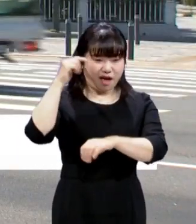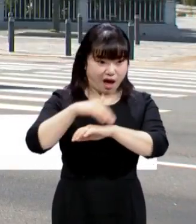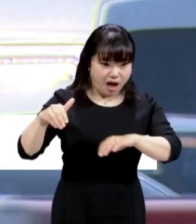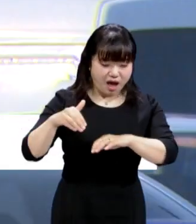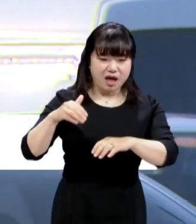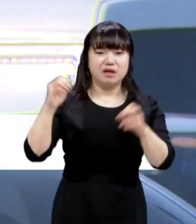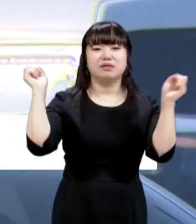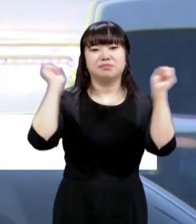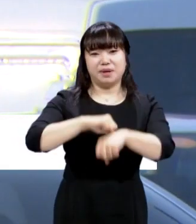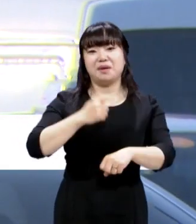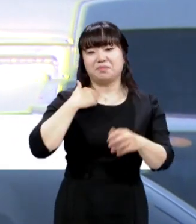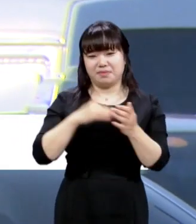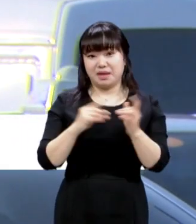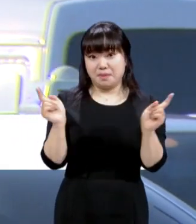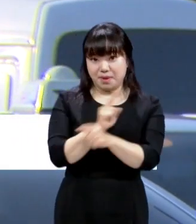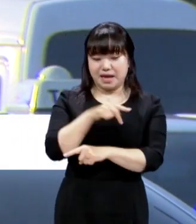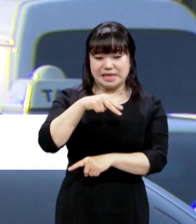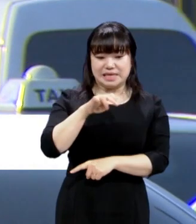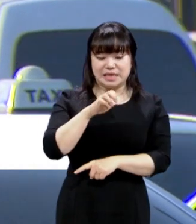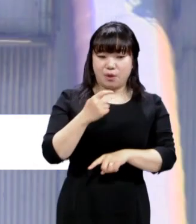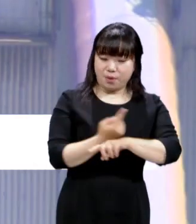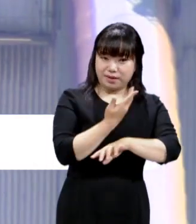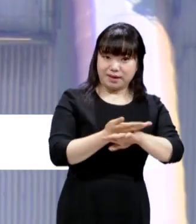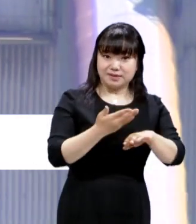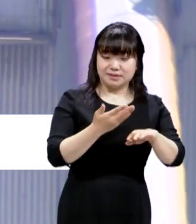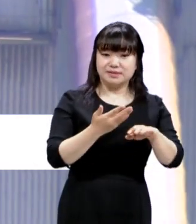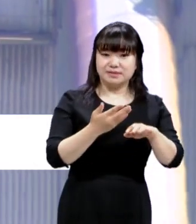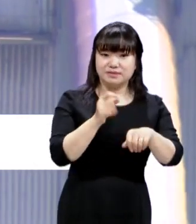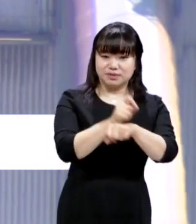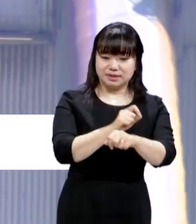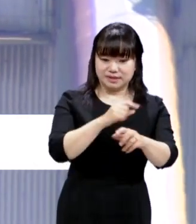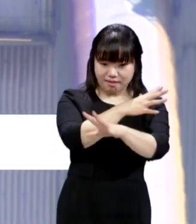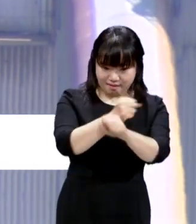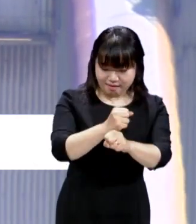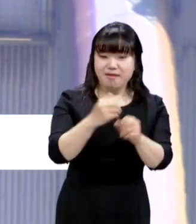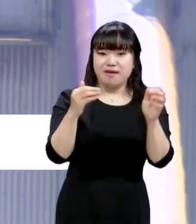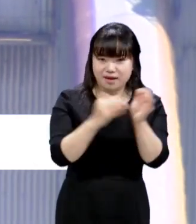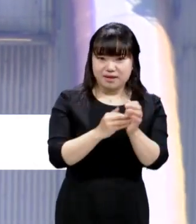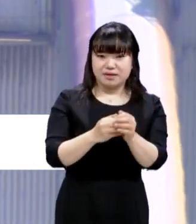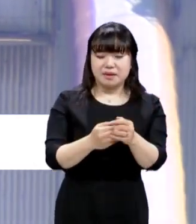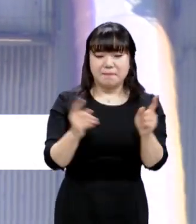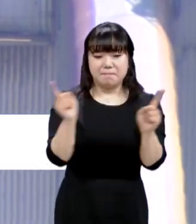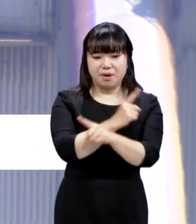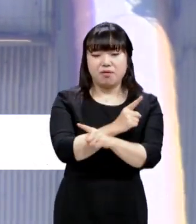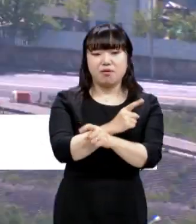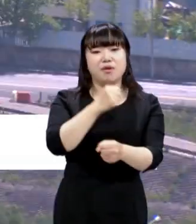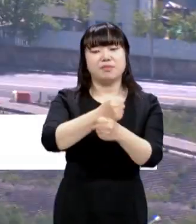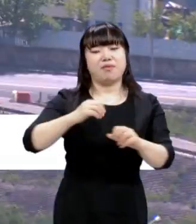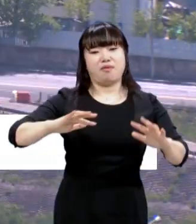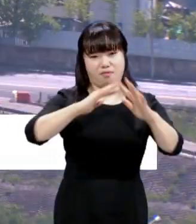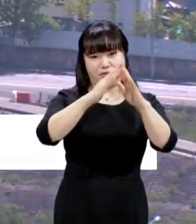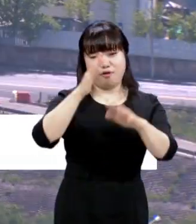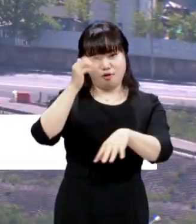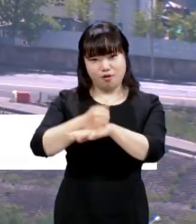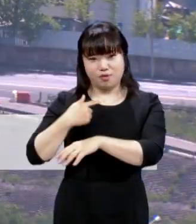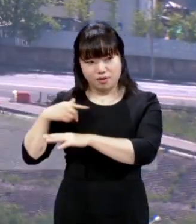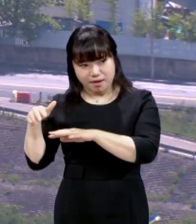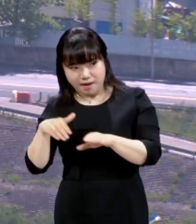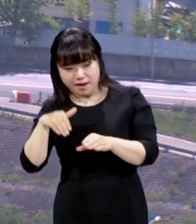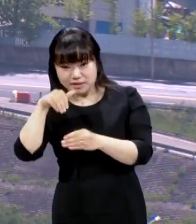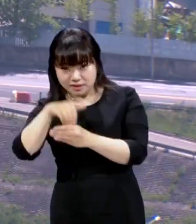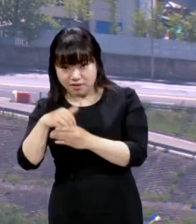3표 사람이 땅을 사업개발 키로 했습니다 공개 바라서 민간 개발로 바뀌면서 이번 지방선거 로 상승되는